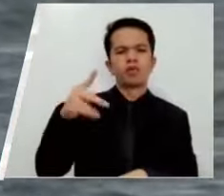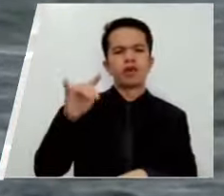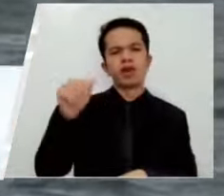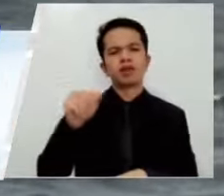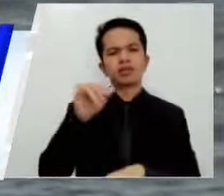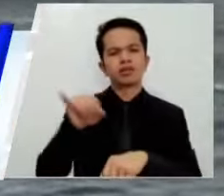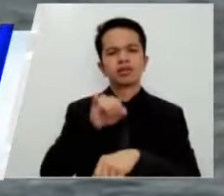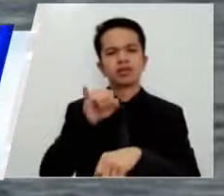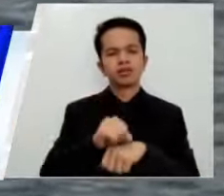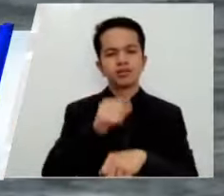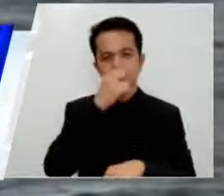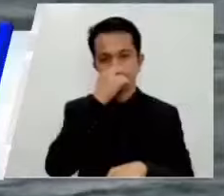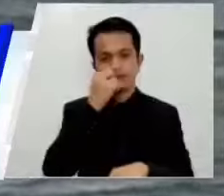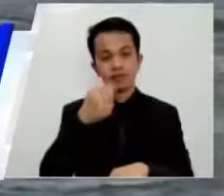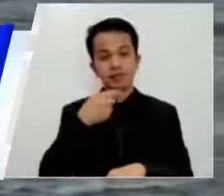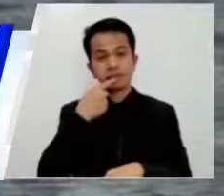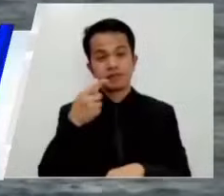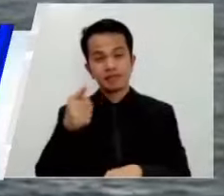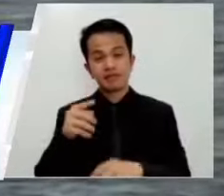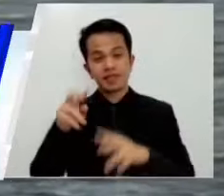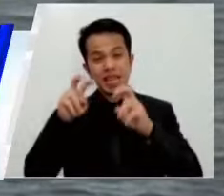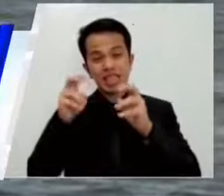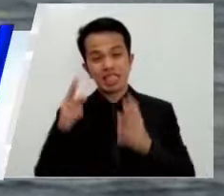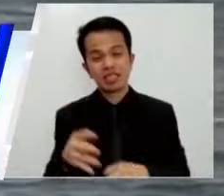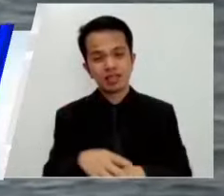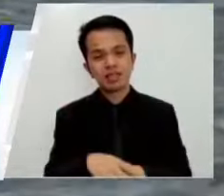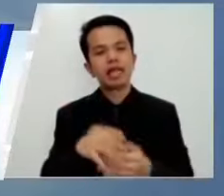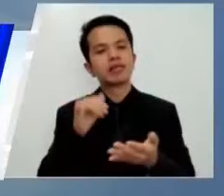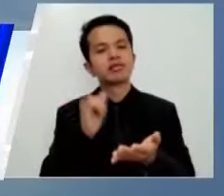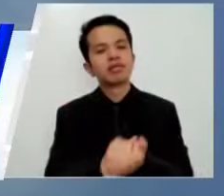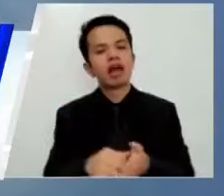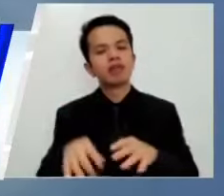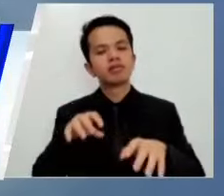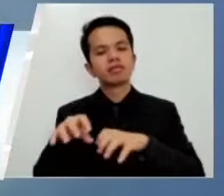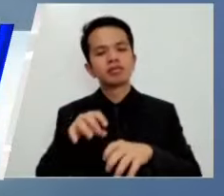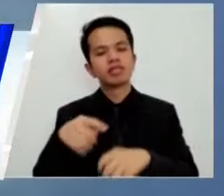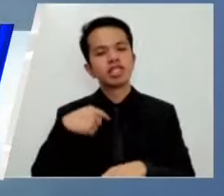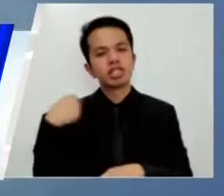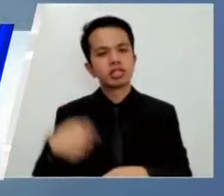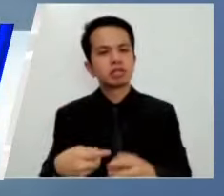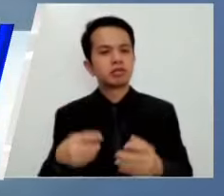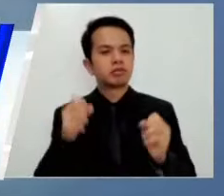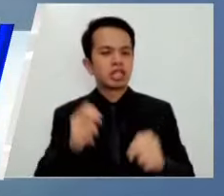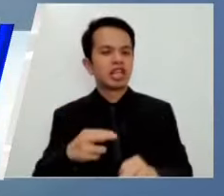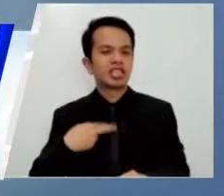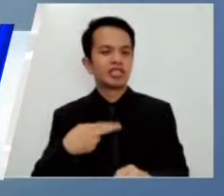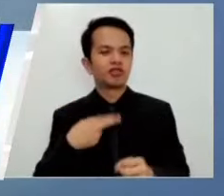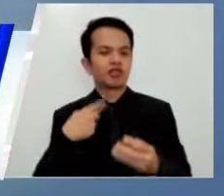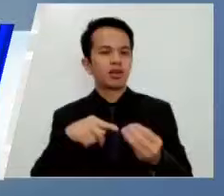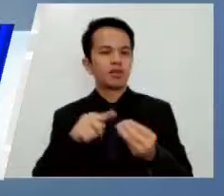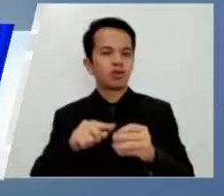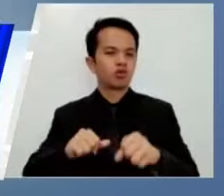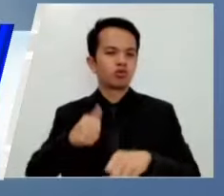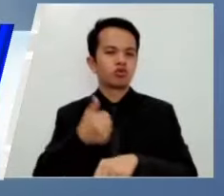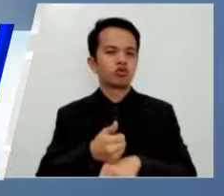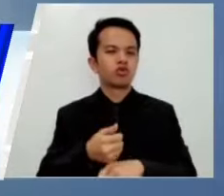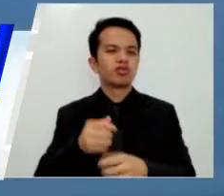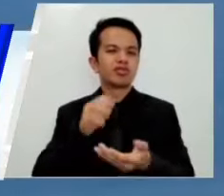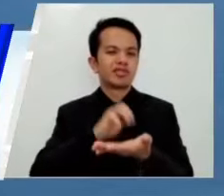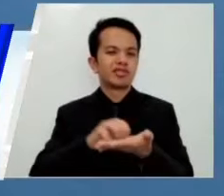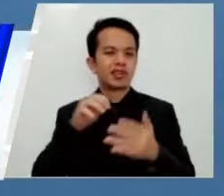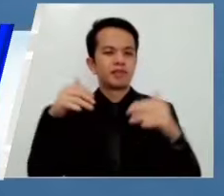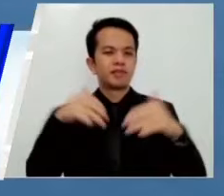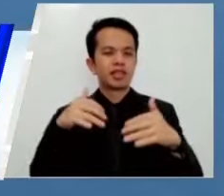isang security analyst, ang ganitong pagkilos ng China, posibleng reaksyon sa gaganaping trilateral security meeting